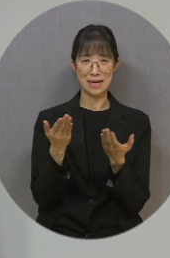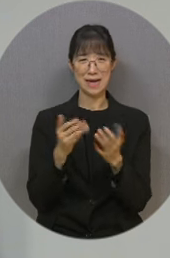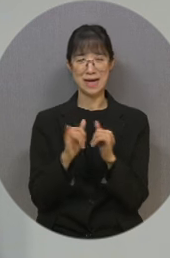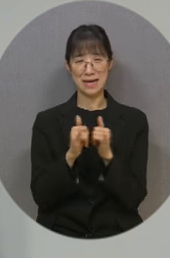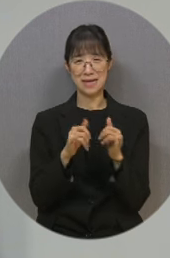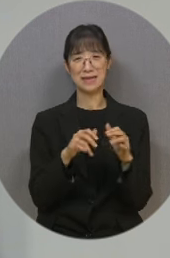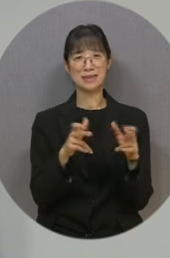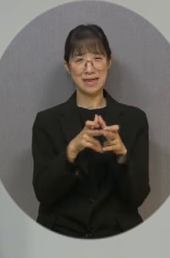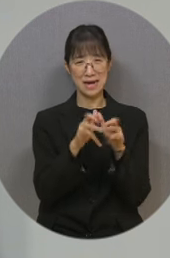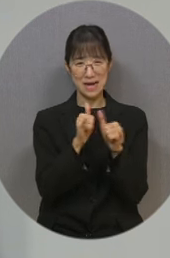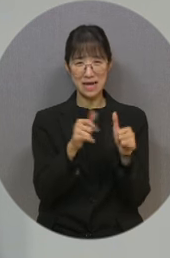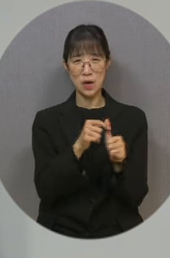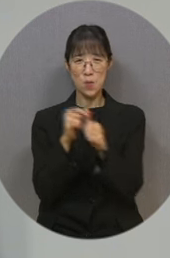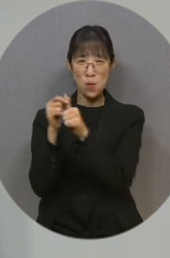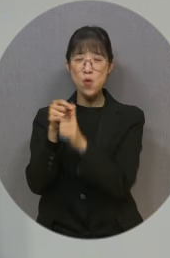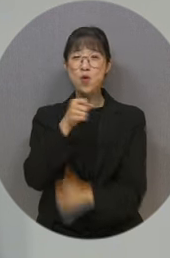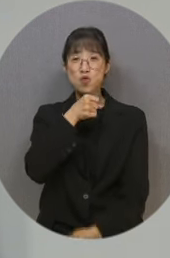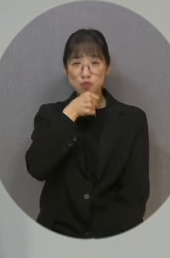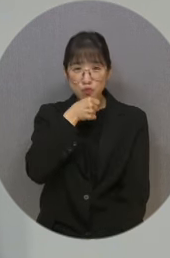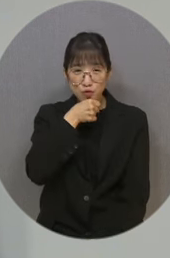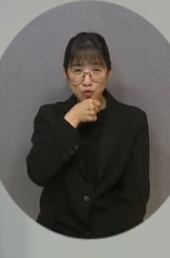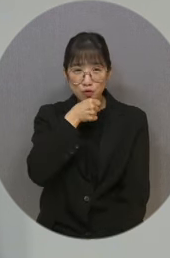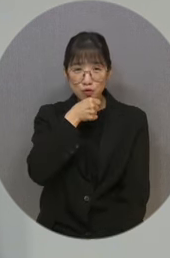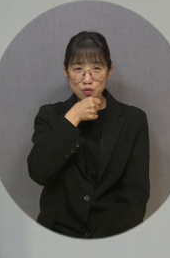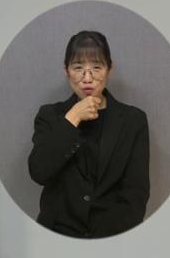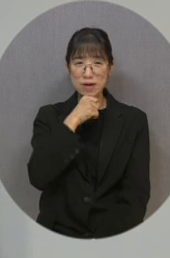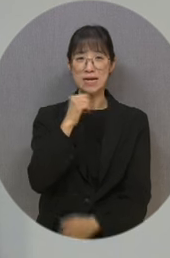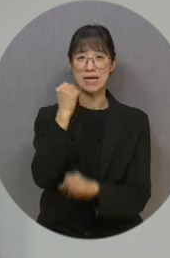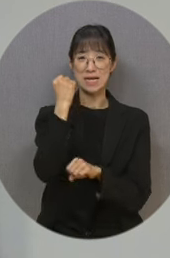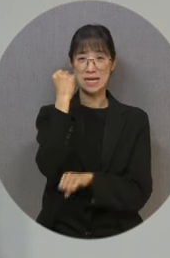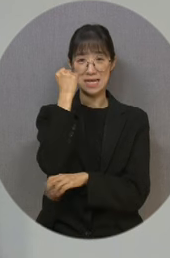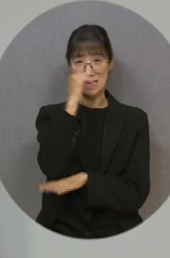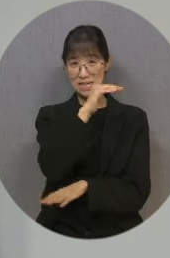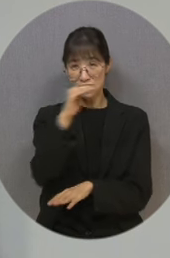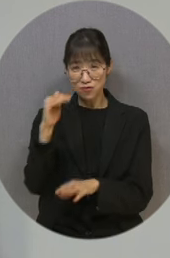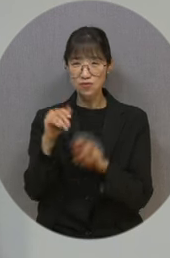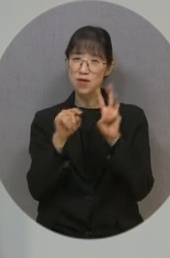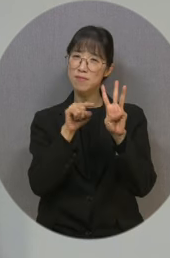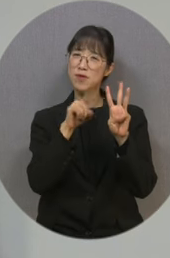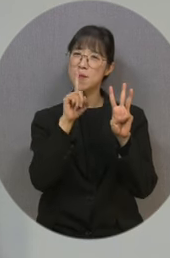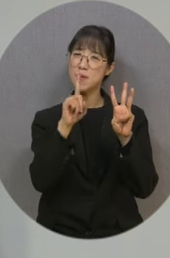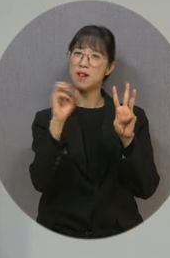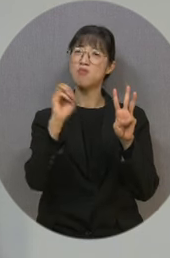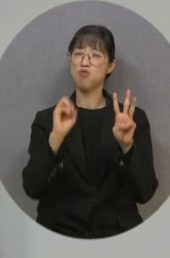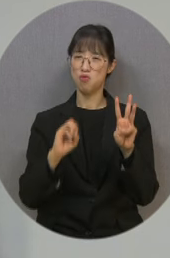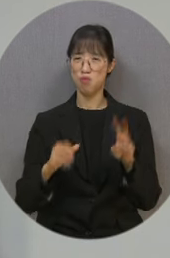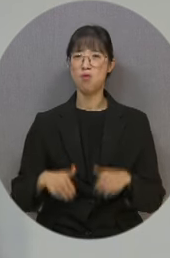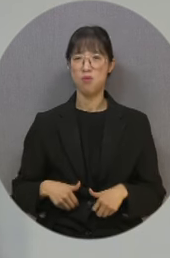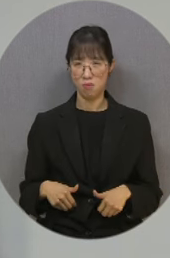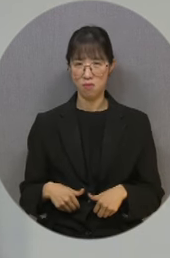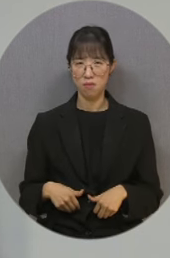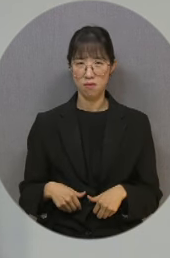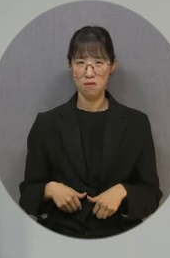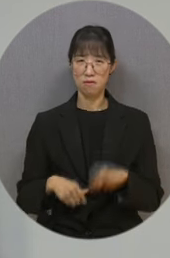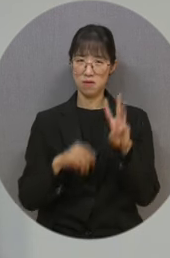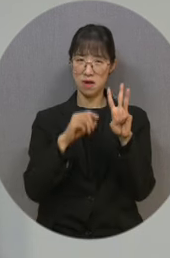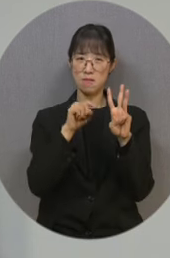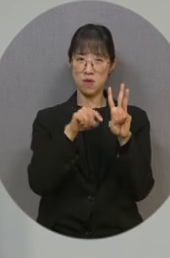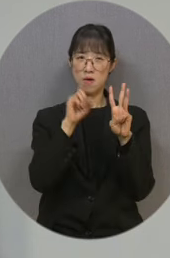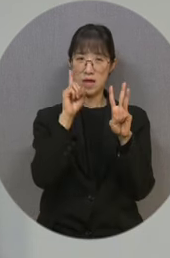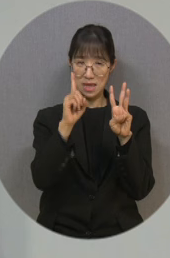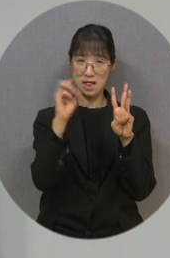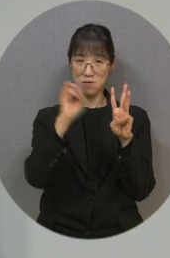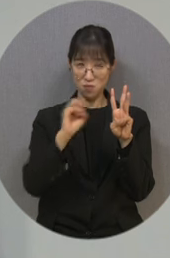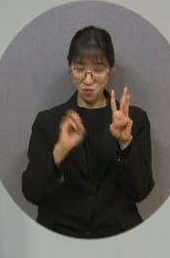고용은 그 고용 유이라고 해 가지고요 기준 율인 3.1% 돼야 됩니다 3.1%